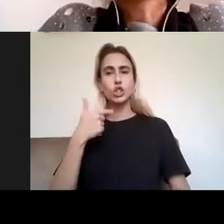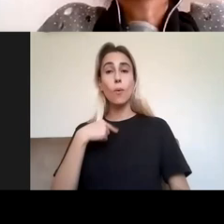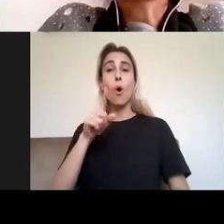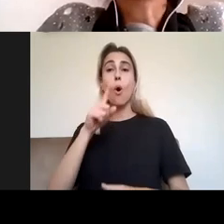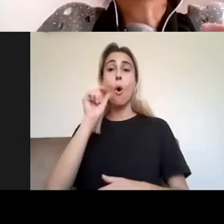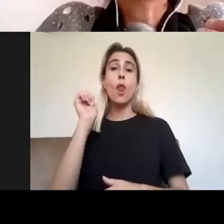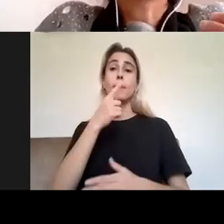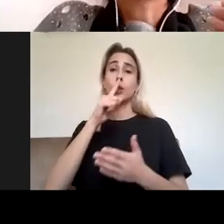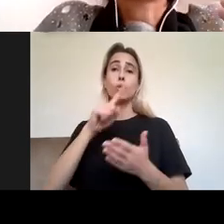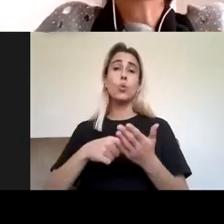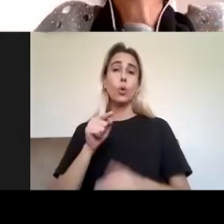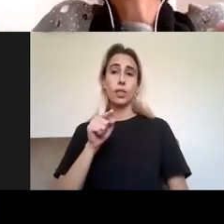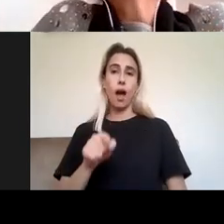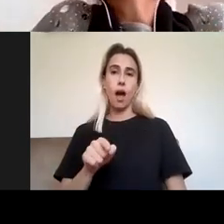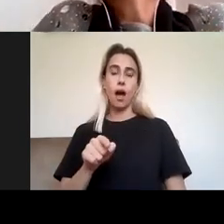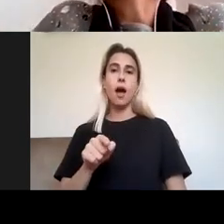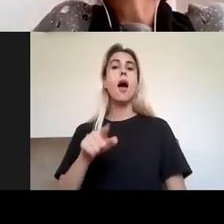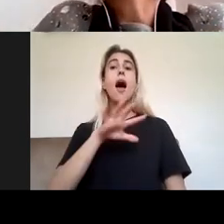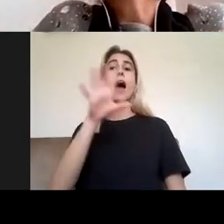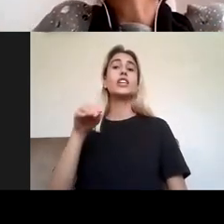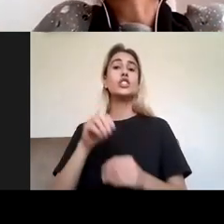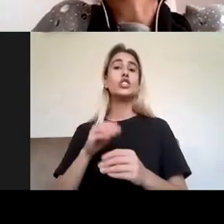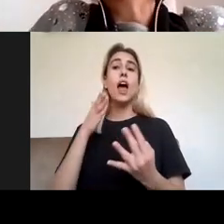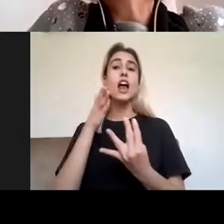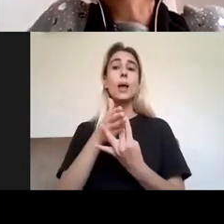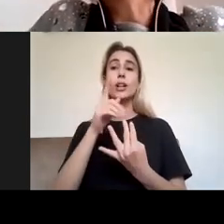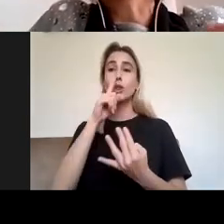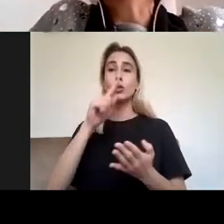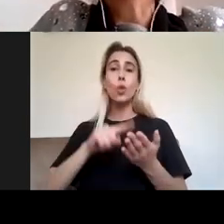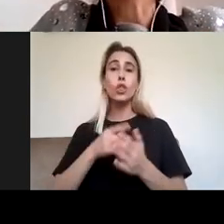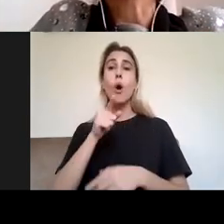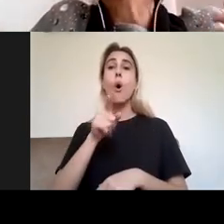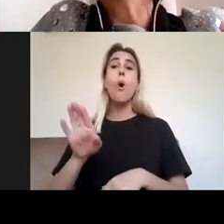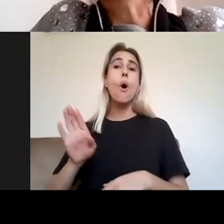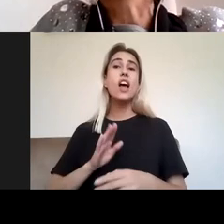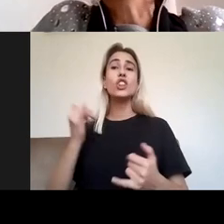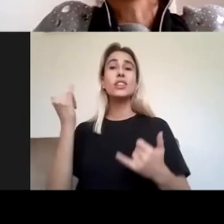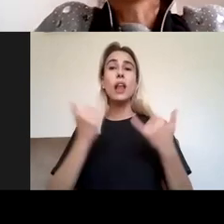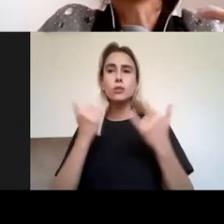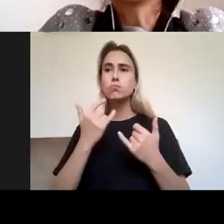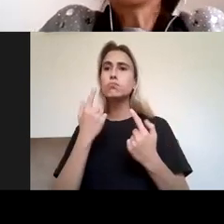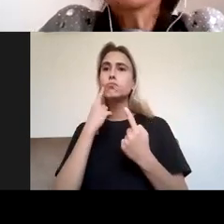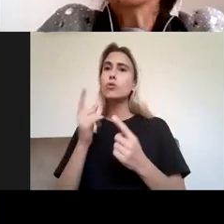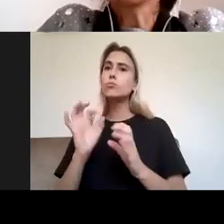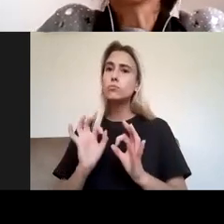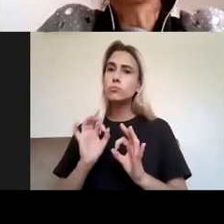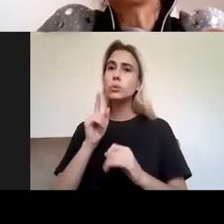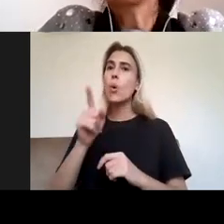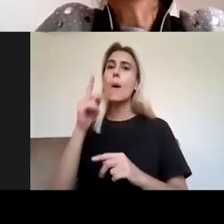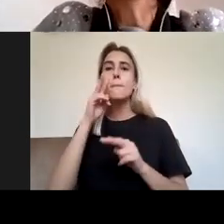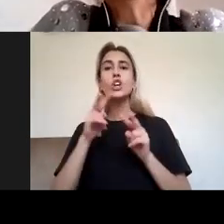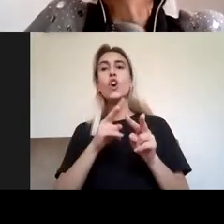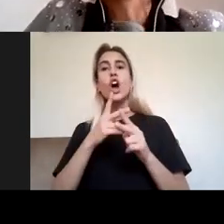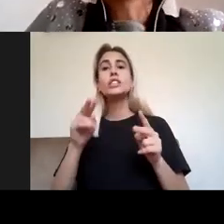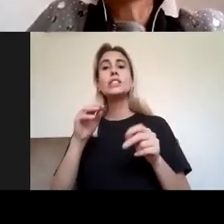nokta. Yani herkes için erişilebilirlik noktasında öğrencilerle tartışırken neleri görüyorum? Onların bakış açılarında